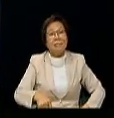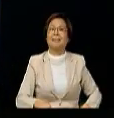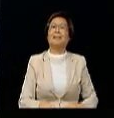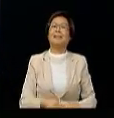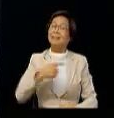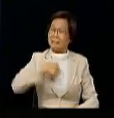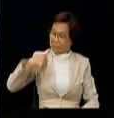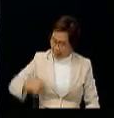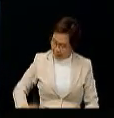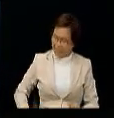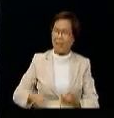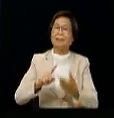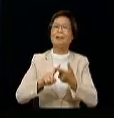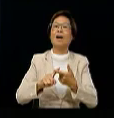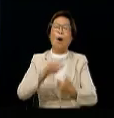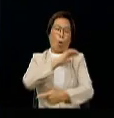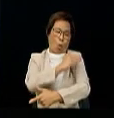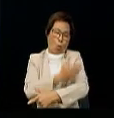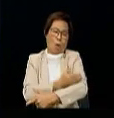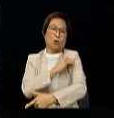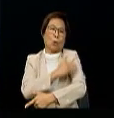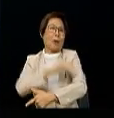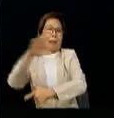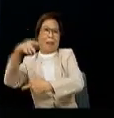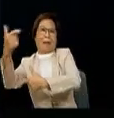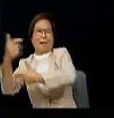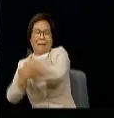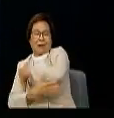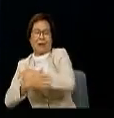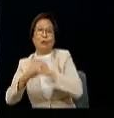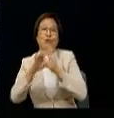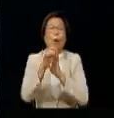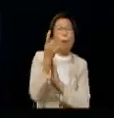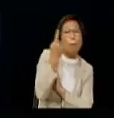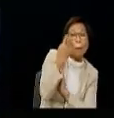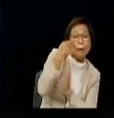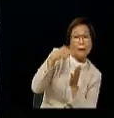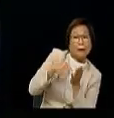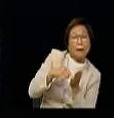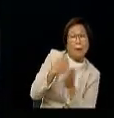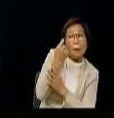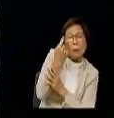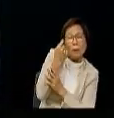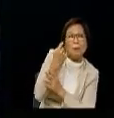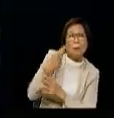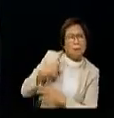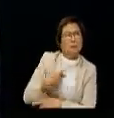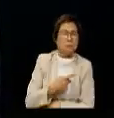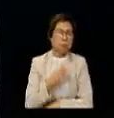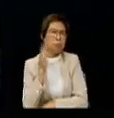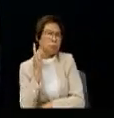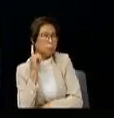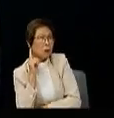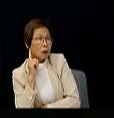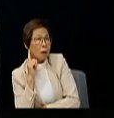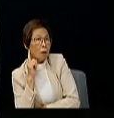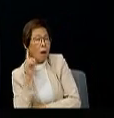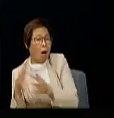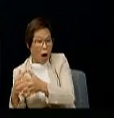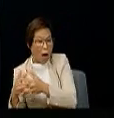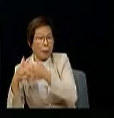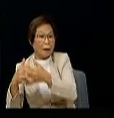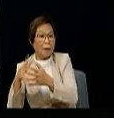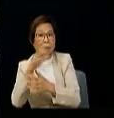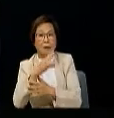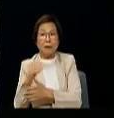channel kita video ke fase asing Misalnya baru-baru ini kita dengar tentang eh Mike